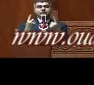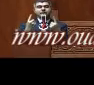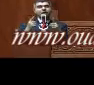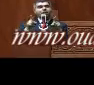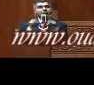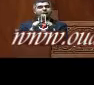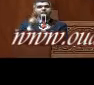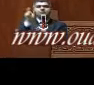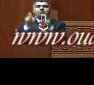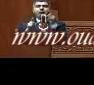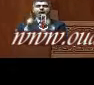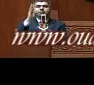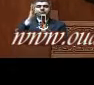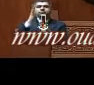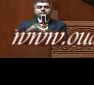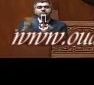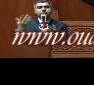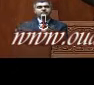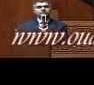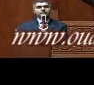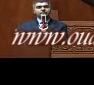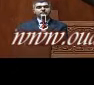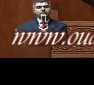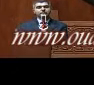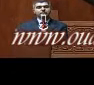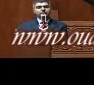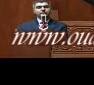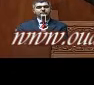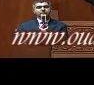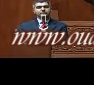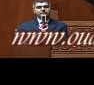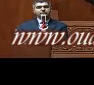باش تبنيهم، وهكذا. هذا مشكل حقيقي،